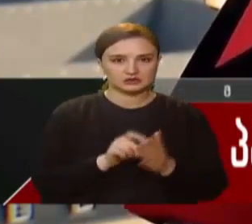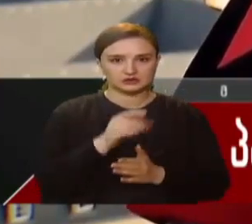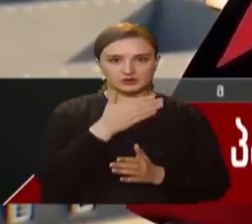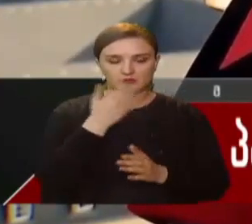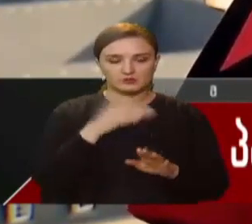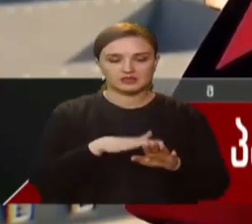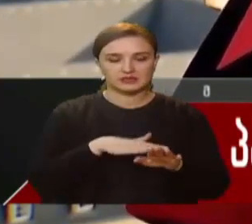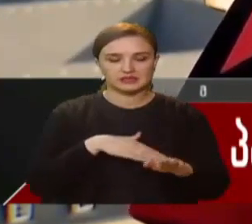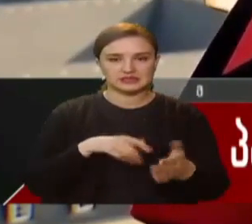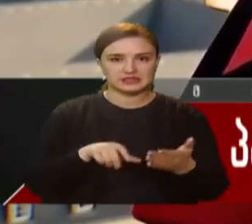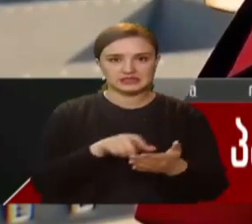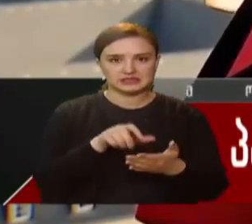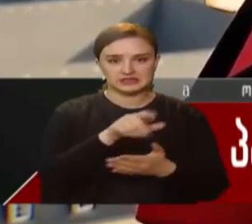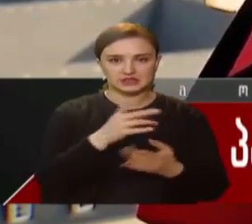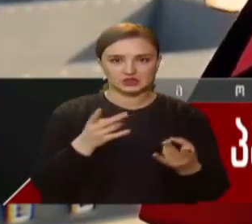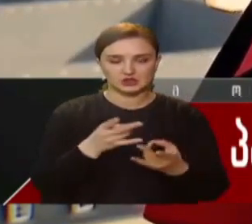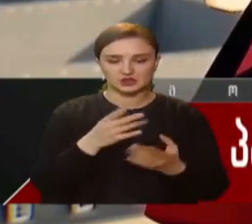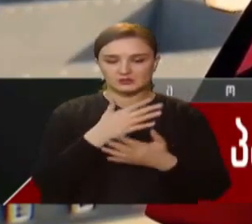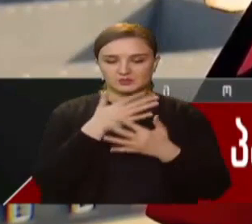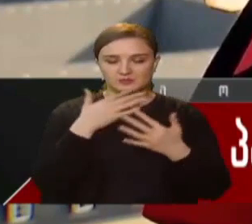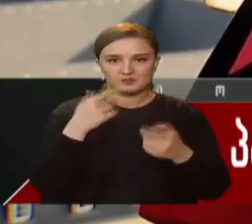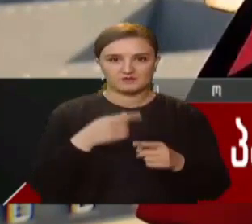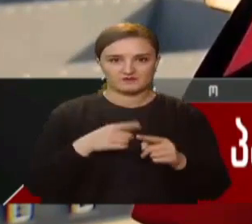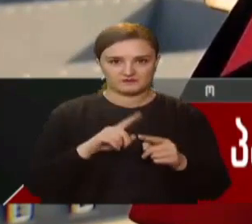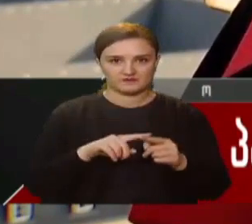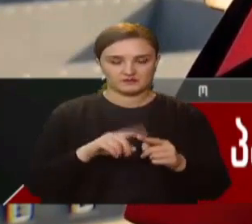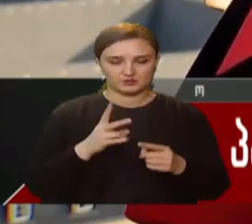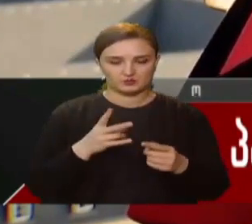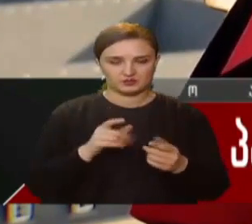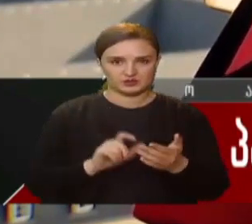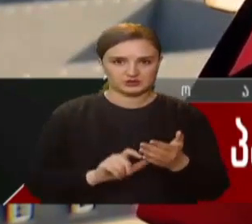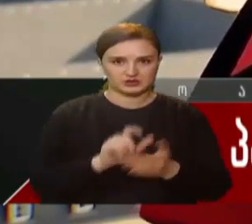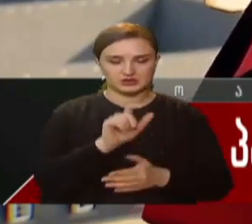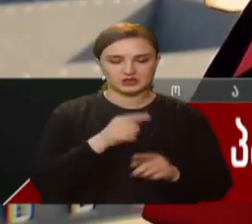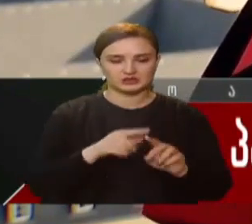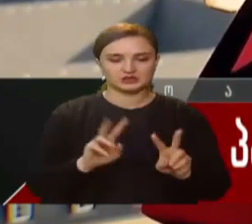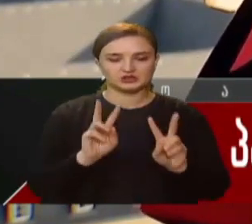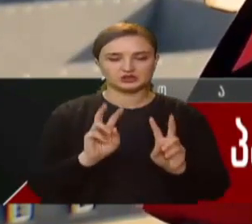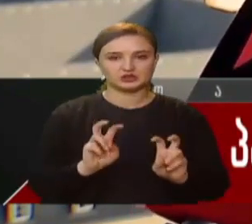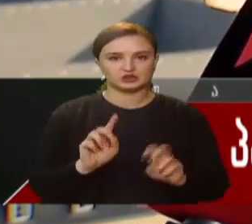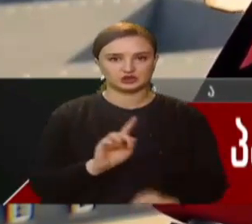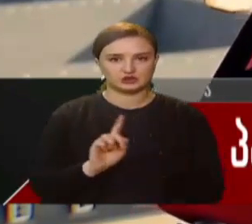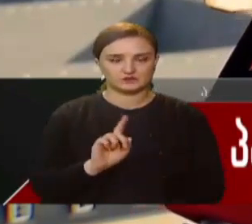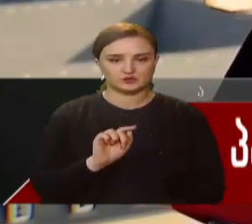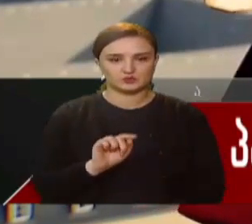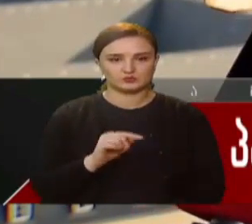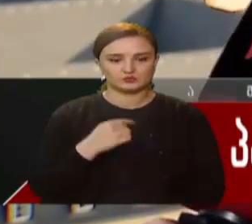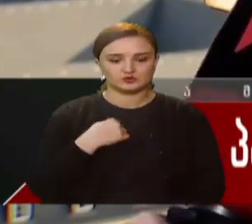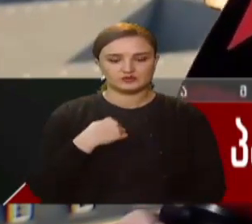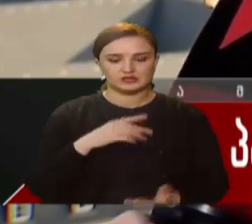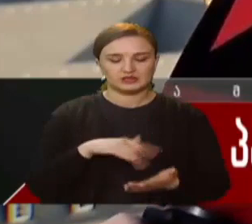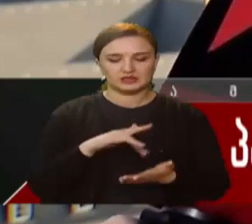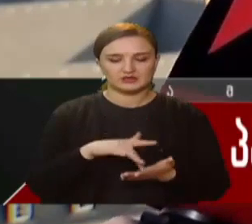გზას ჭირდება ბევრი კუთხით ბრძუნად გავლა. ეს გულისხმობს თავის თავში, რომ ჩვენი ქვეყანა